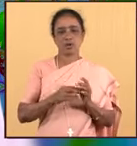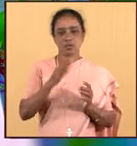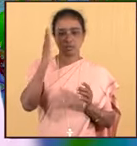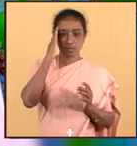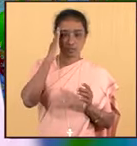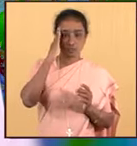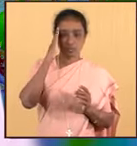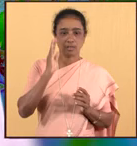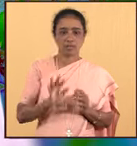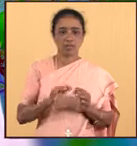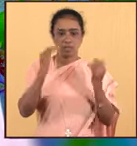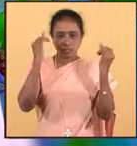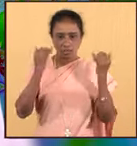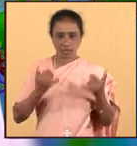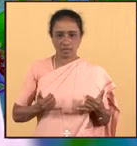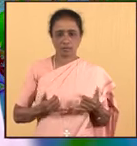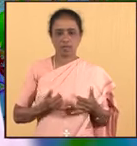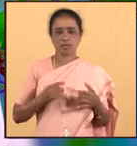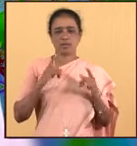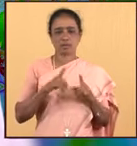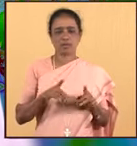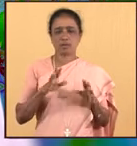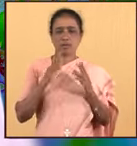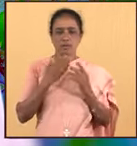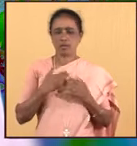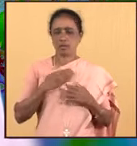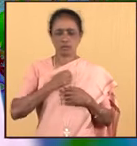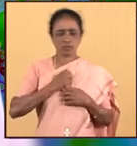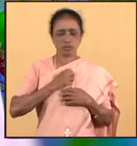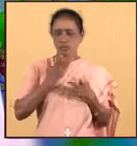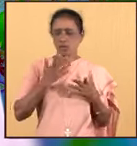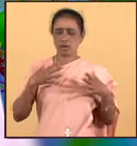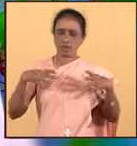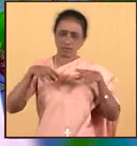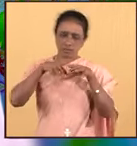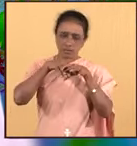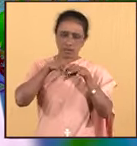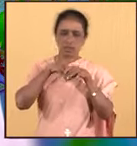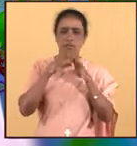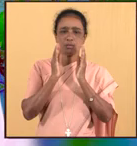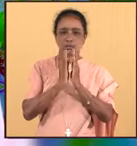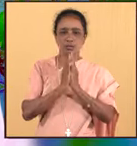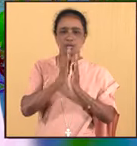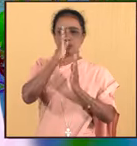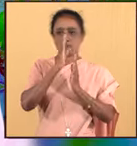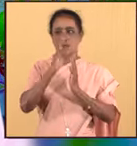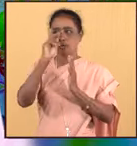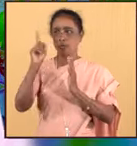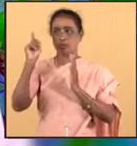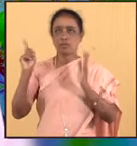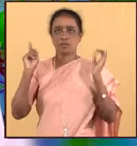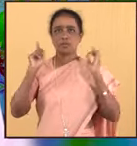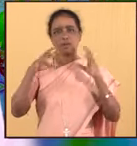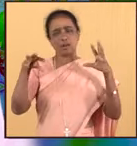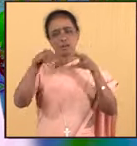சின்னம் வந்து இந்தியாவில் காணப்படக்கூடியது. இதில் வந்து எனது சமய சார்பற்ற தன்னை விளக்கக்கூடியதாக எனது அந்த